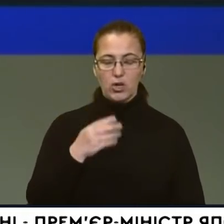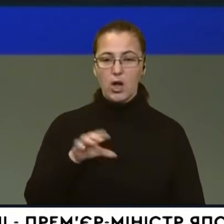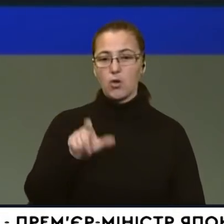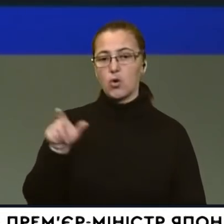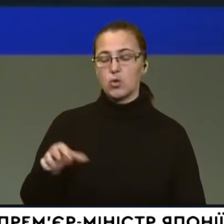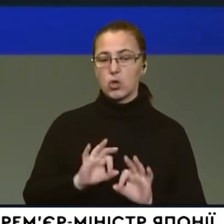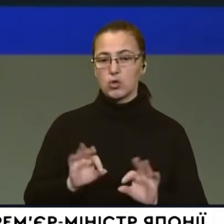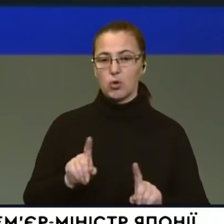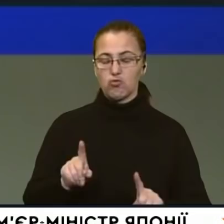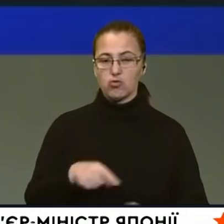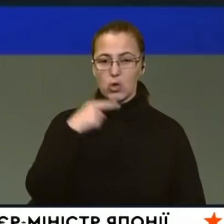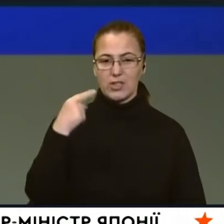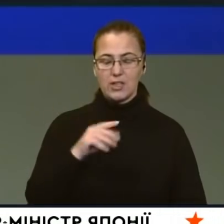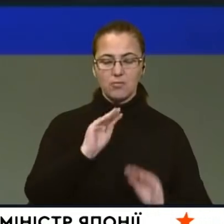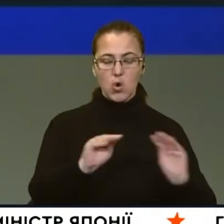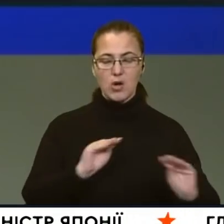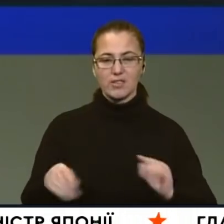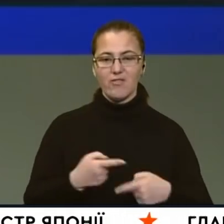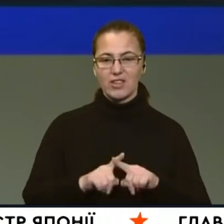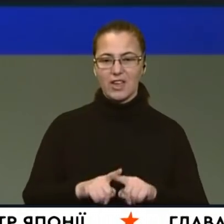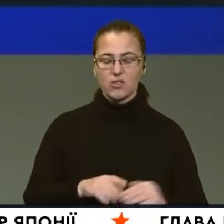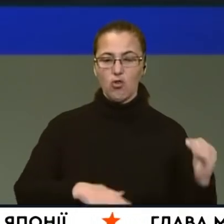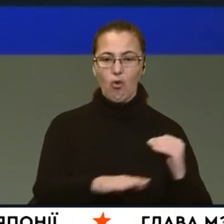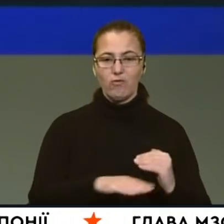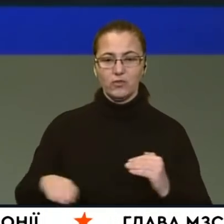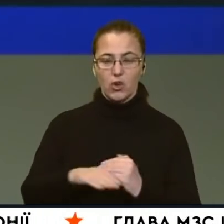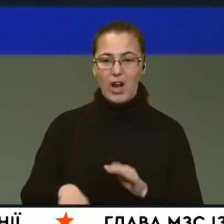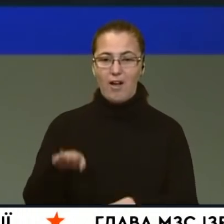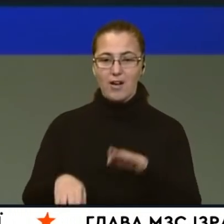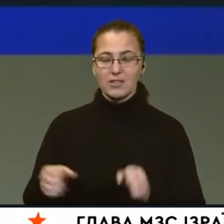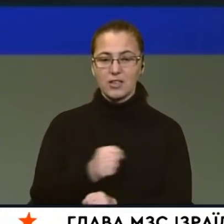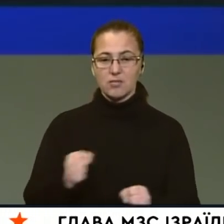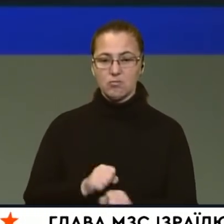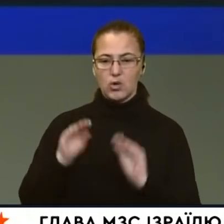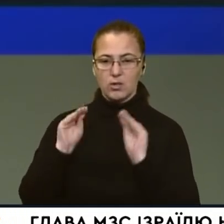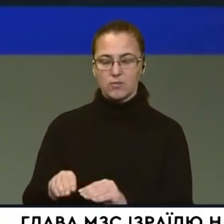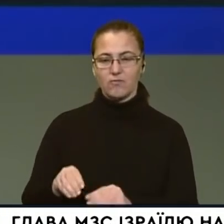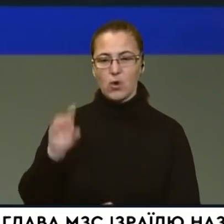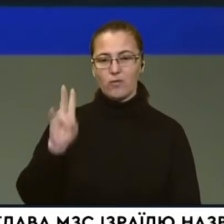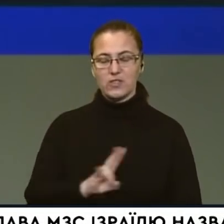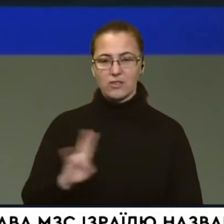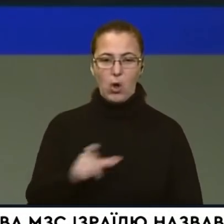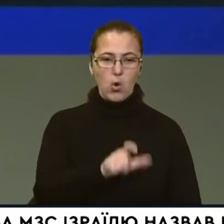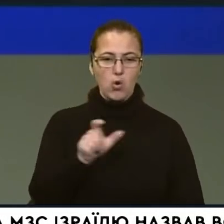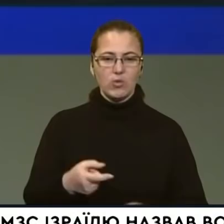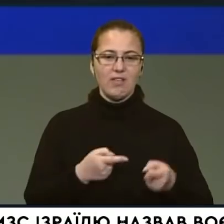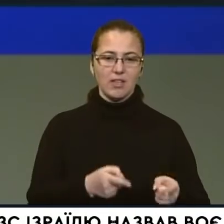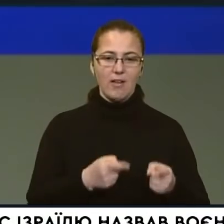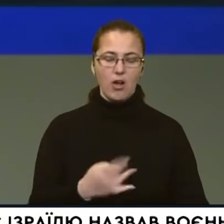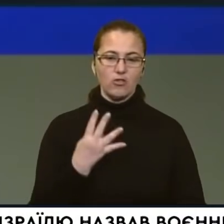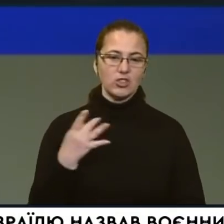росіяни розставили свою техніку у дворах, а склад зброї розмістили у церкві. Місцевих жителів вони